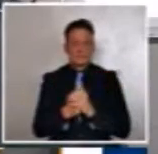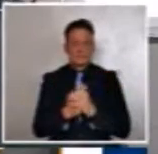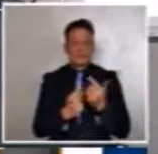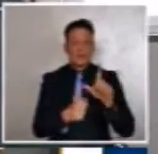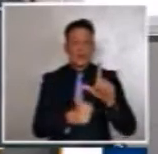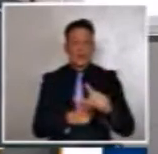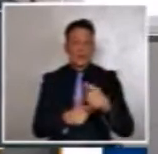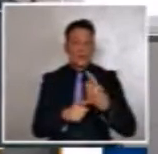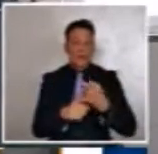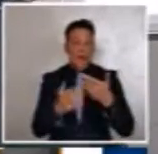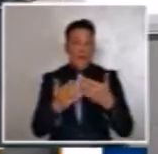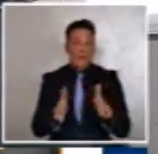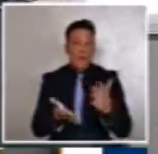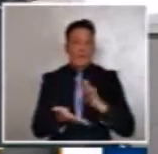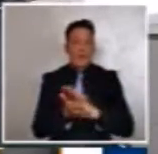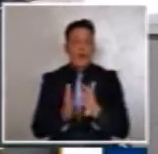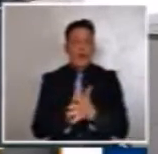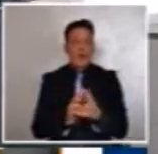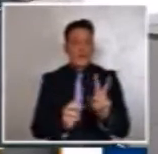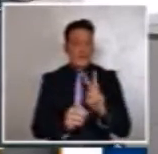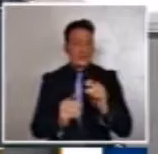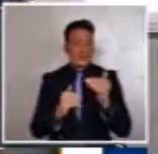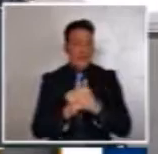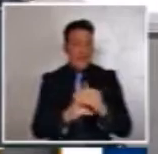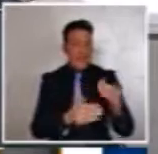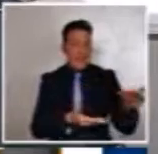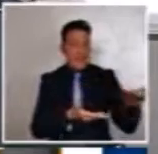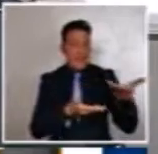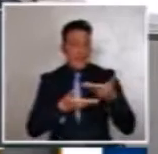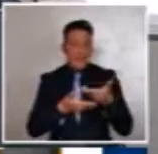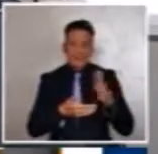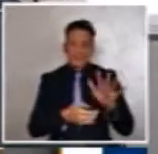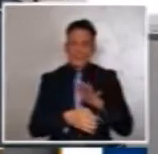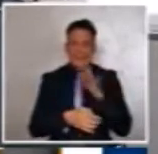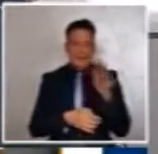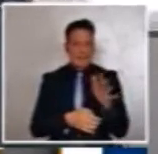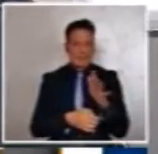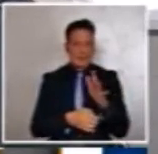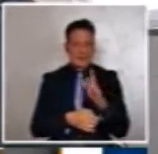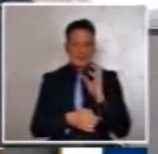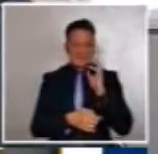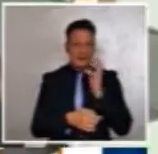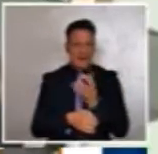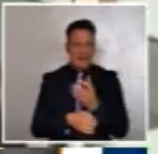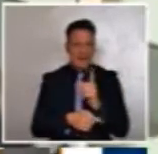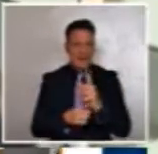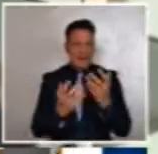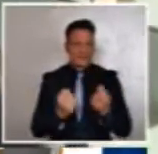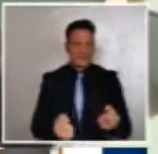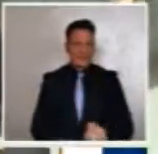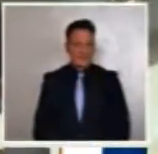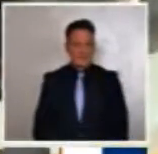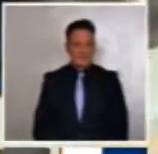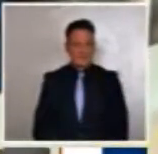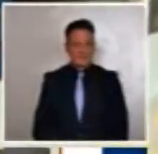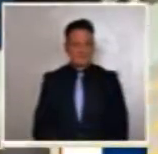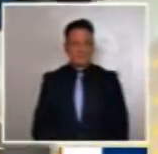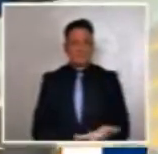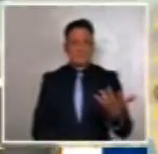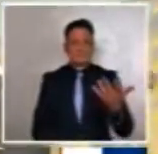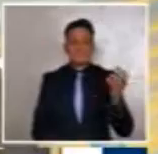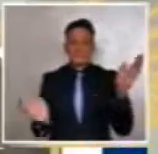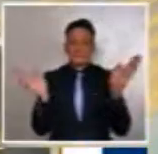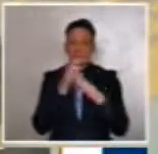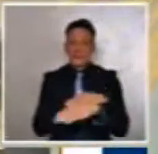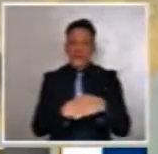il protocollo ce lo danno venerdì sera, mi sembra proprio una cosa totalmente assurda. Dimentichiamoci poi le vecchie care